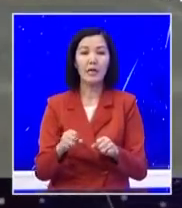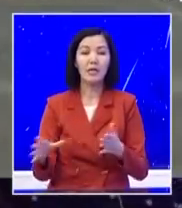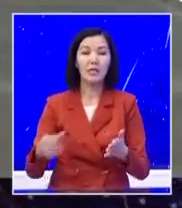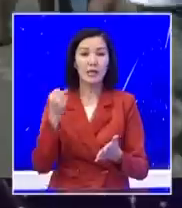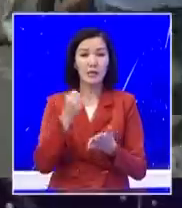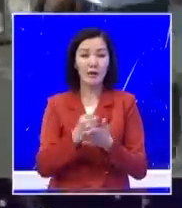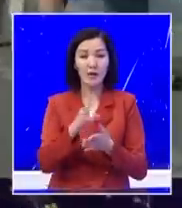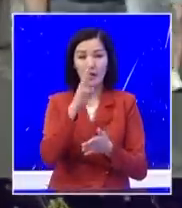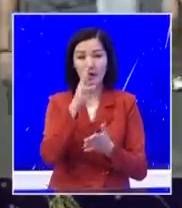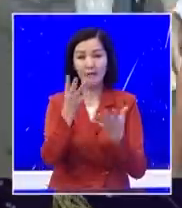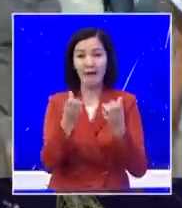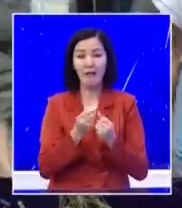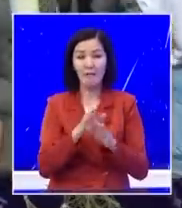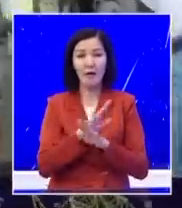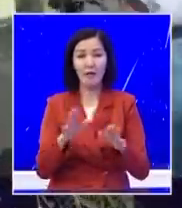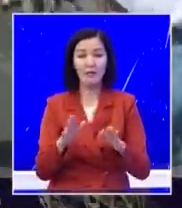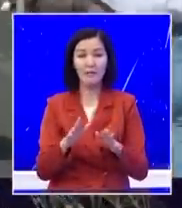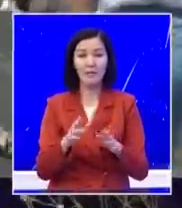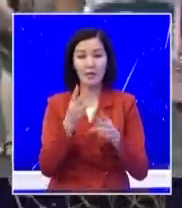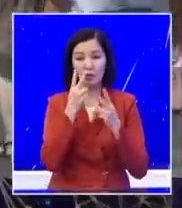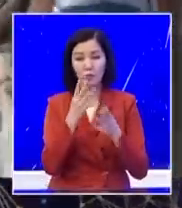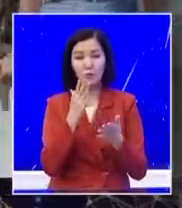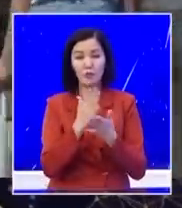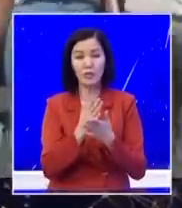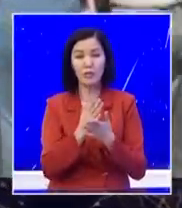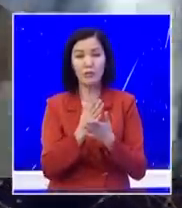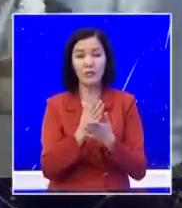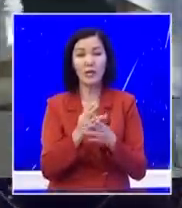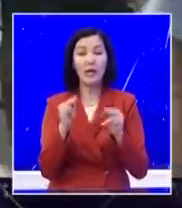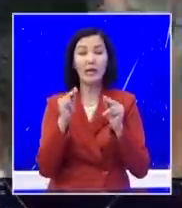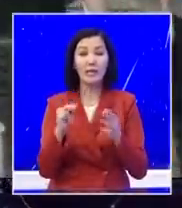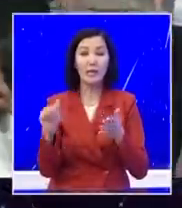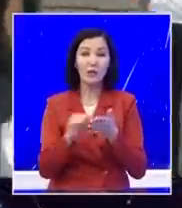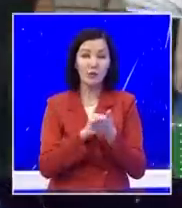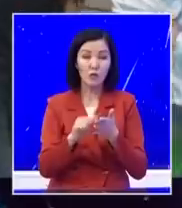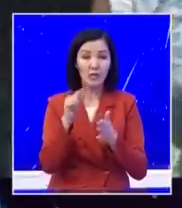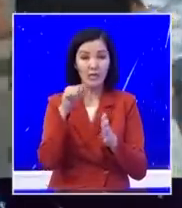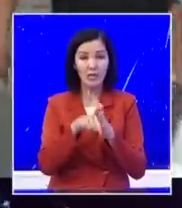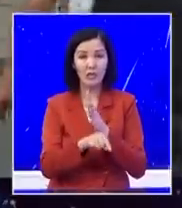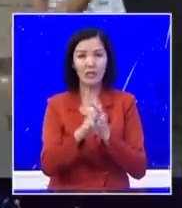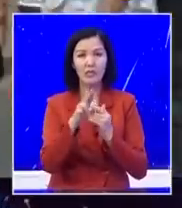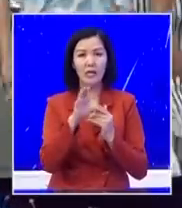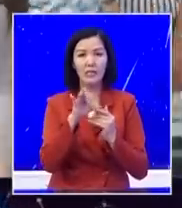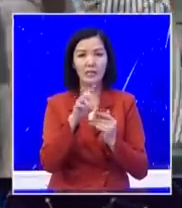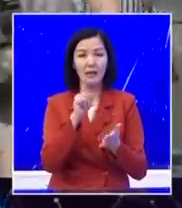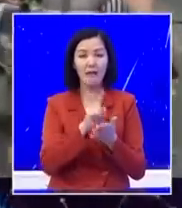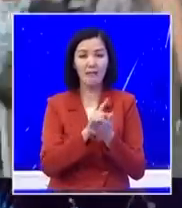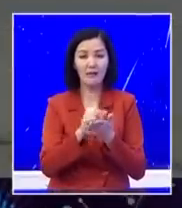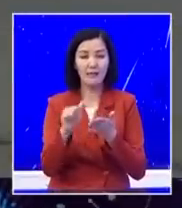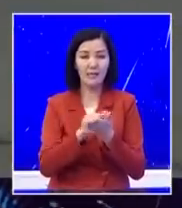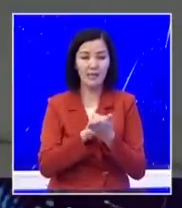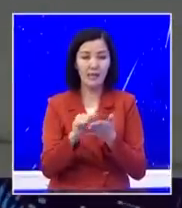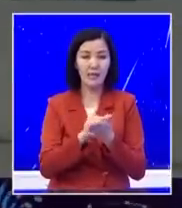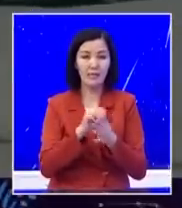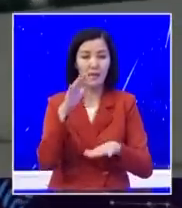уақытқа дейін оны алмағаныңызға көзі жетуі керек. Сондықтан растайтын құжаттардың ішінде салық декларациясы мен кәсіпкерлердің